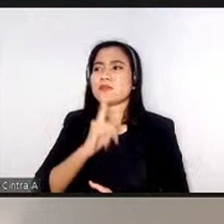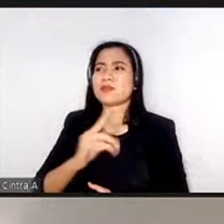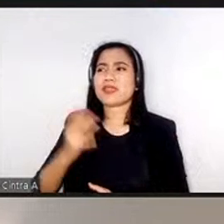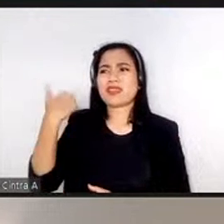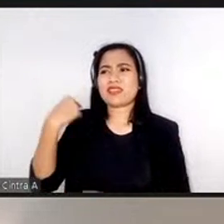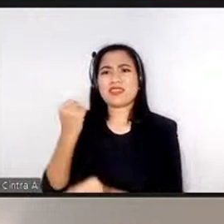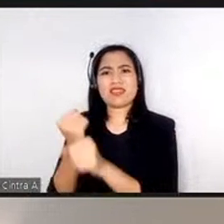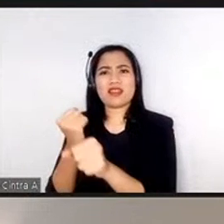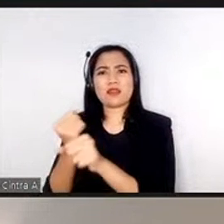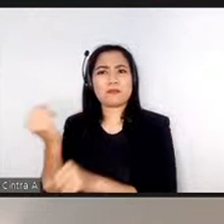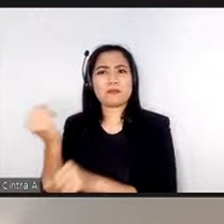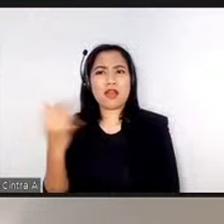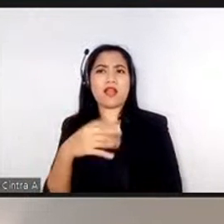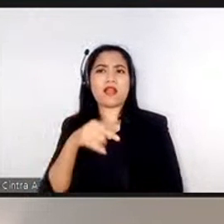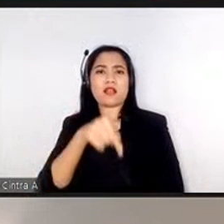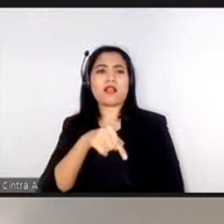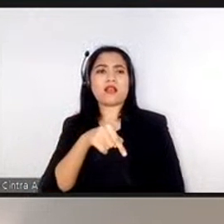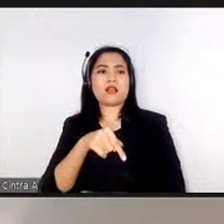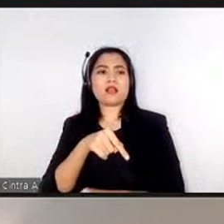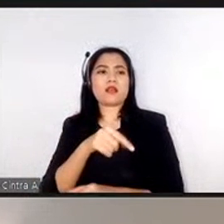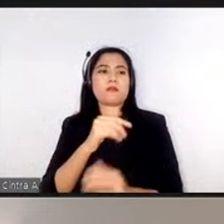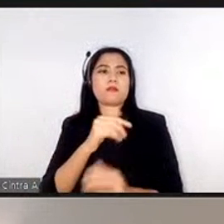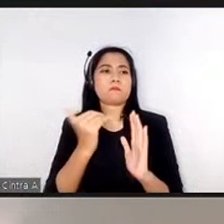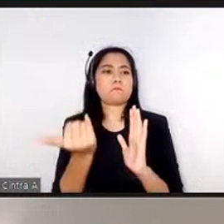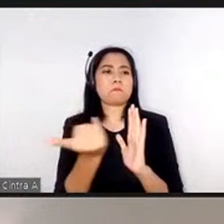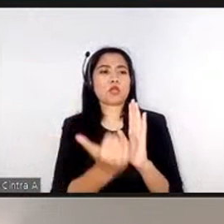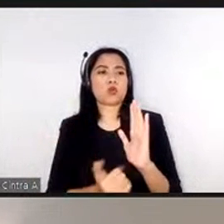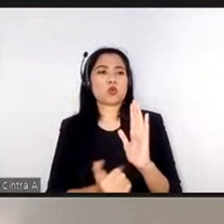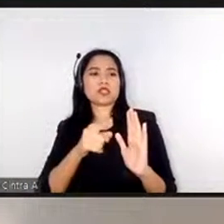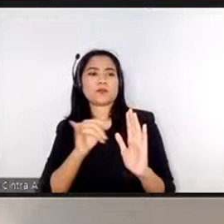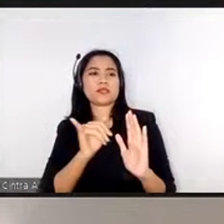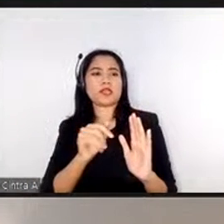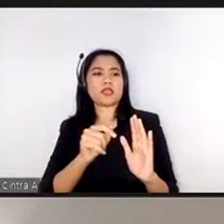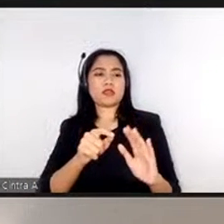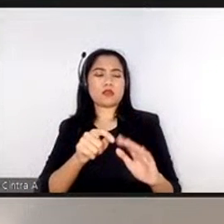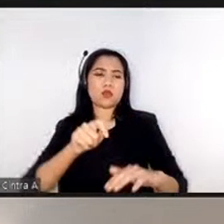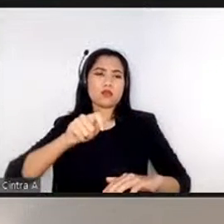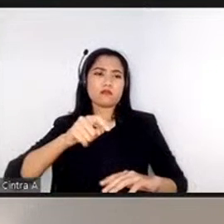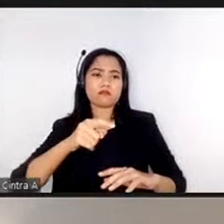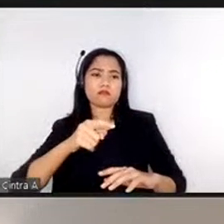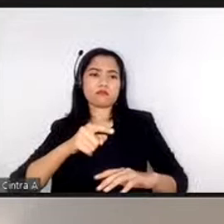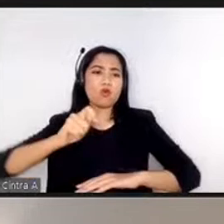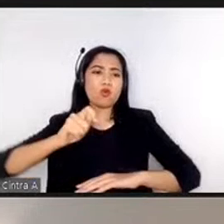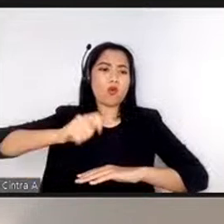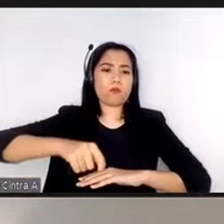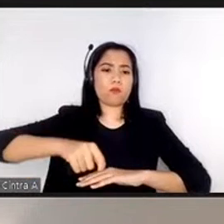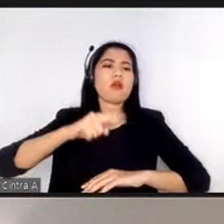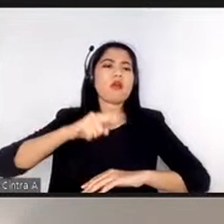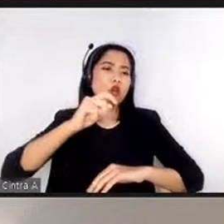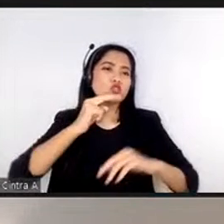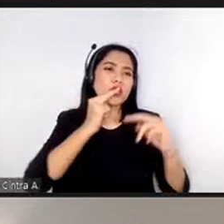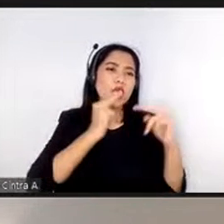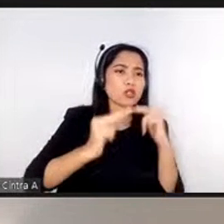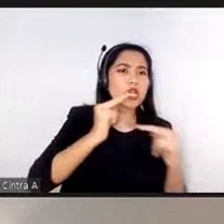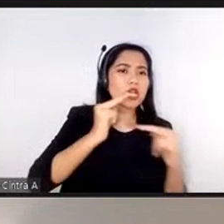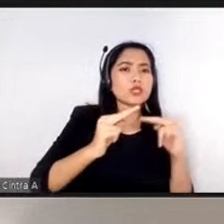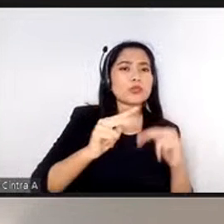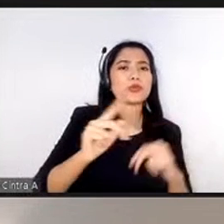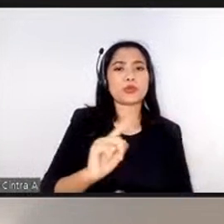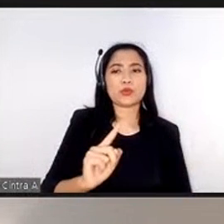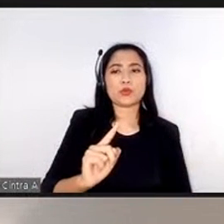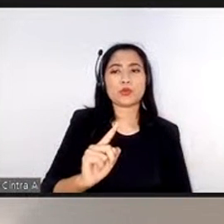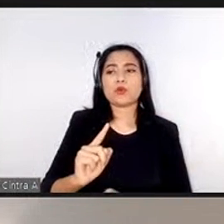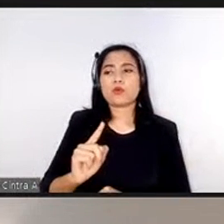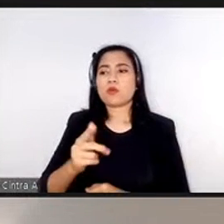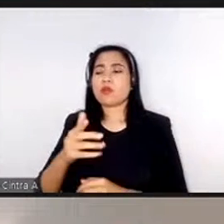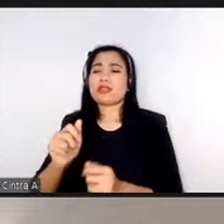tadi instrumen yang mengikat secara hukum itu harus kita negosiasikan kemudian dufat yang wajib